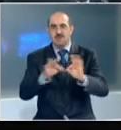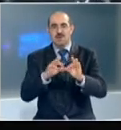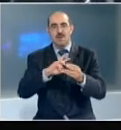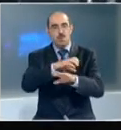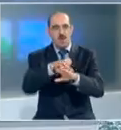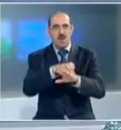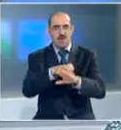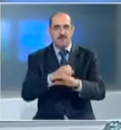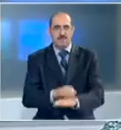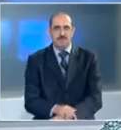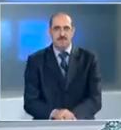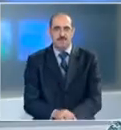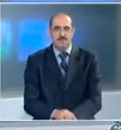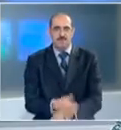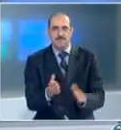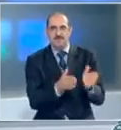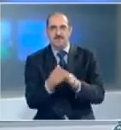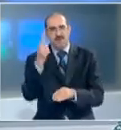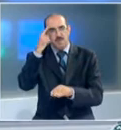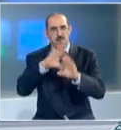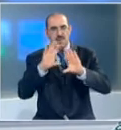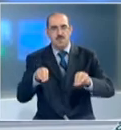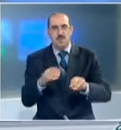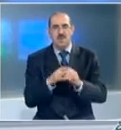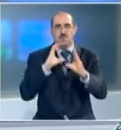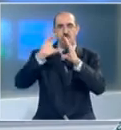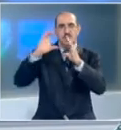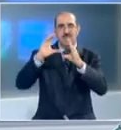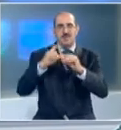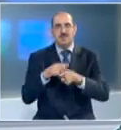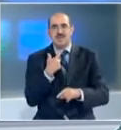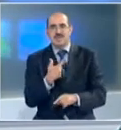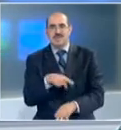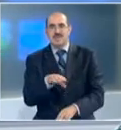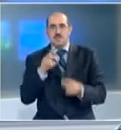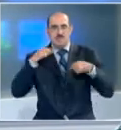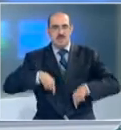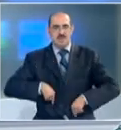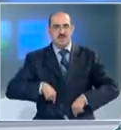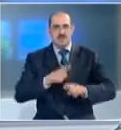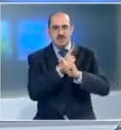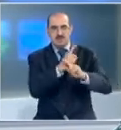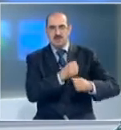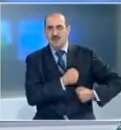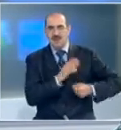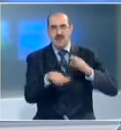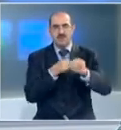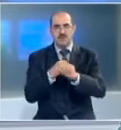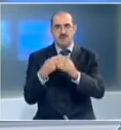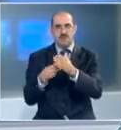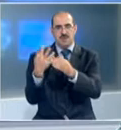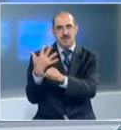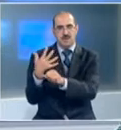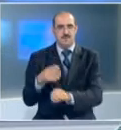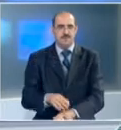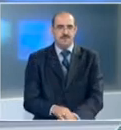بالولاية. في إطار تنفيذ مخطط الاتصال المسطر من قبل وزارة الدفاع الوطني لسنة